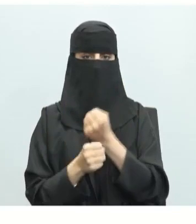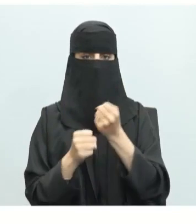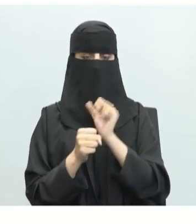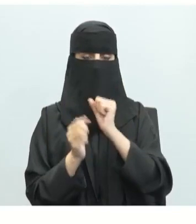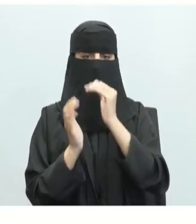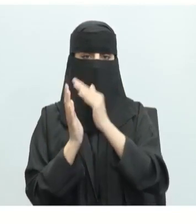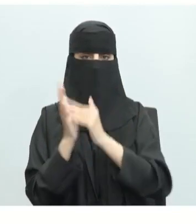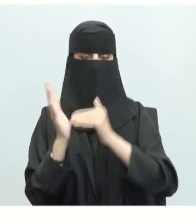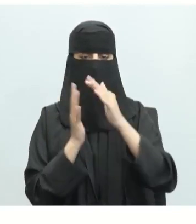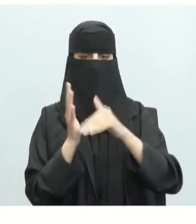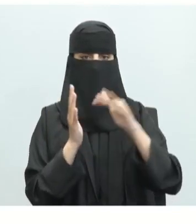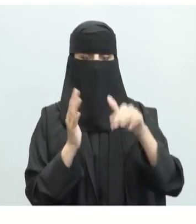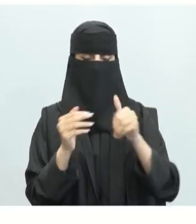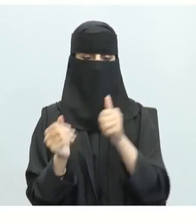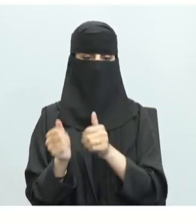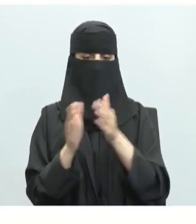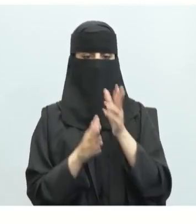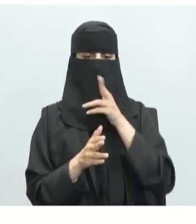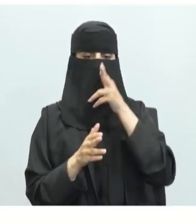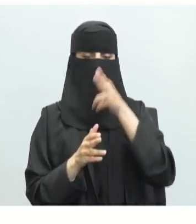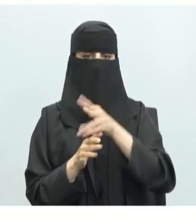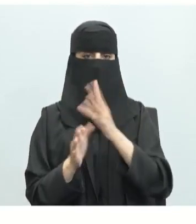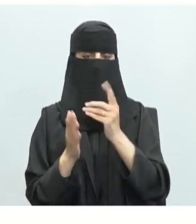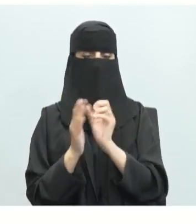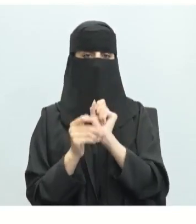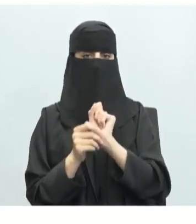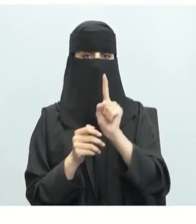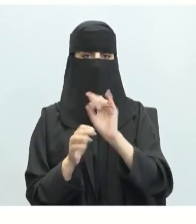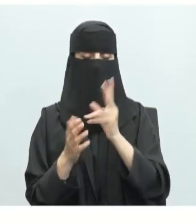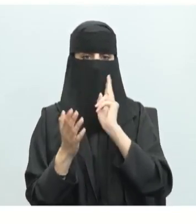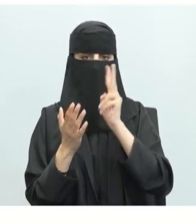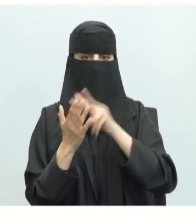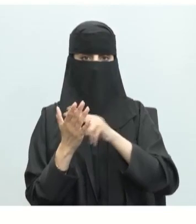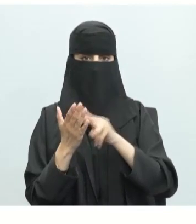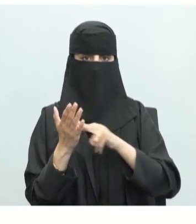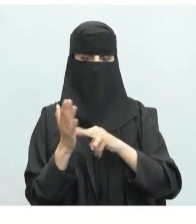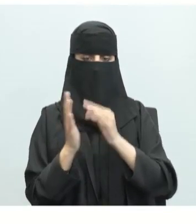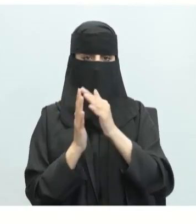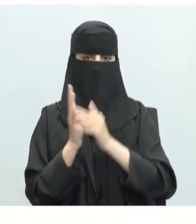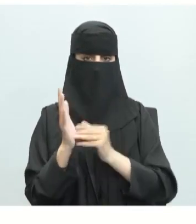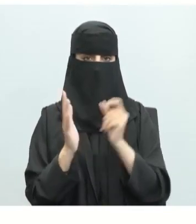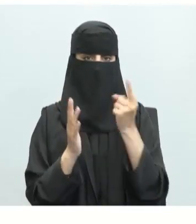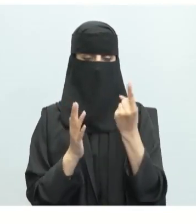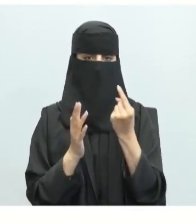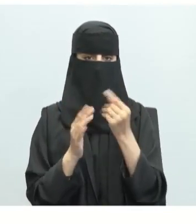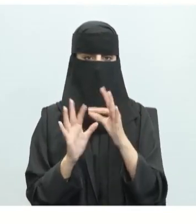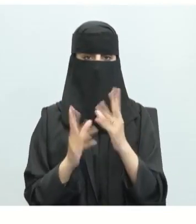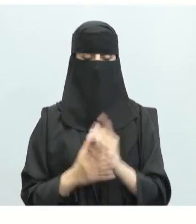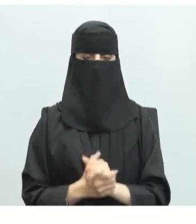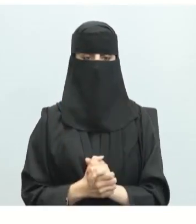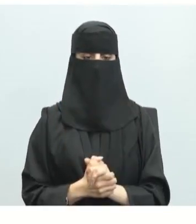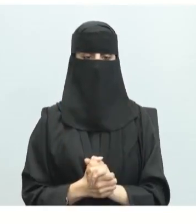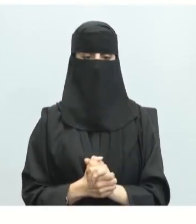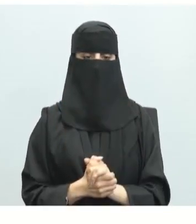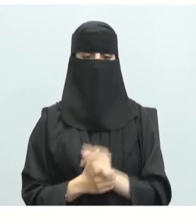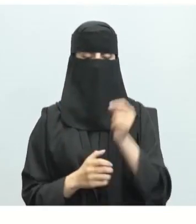نصوصا. فنقول الخطوة الأولى أقرأ النص الواحدة في ماذا؟ في